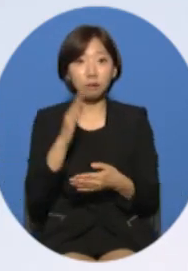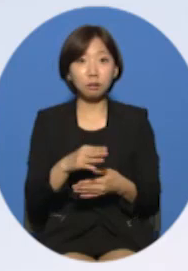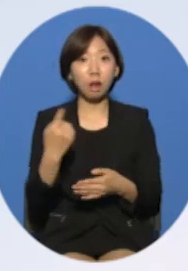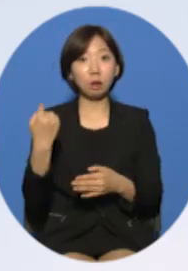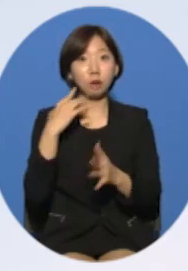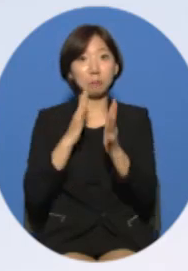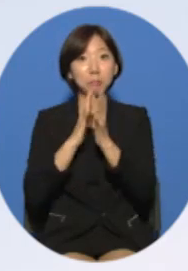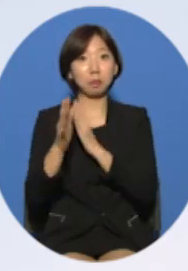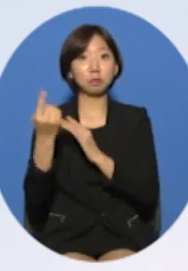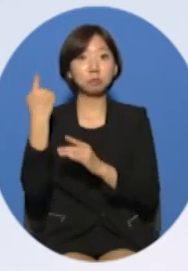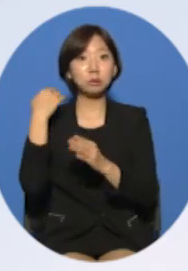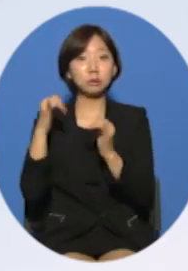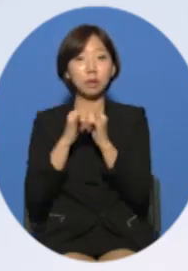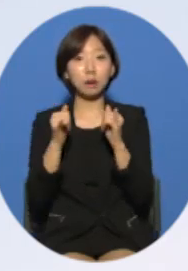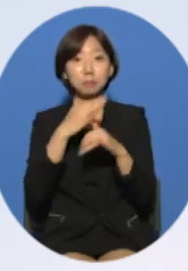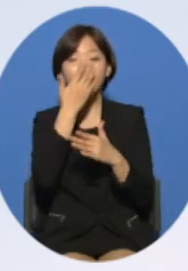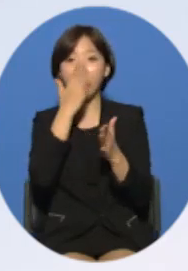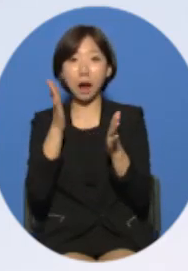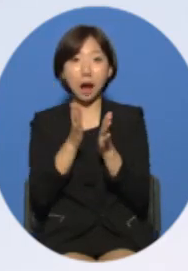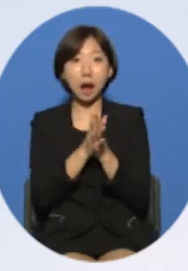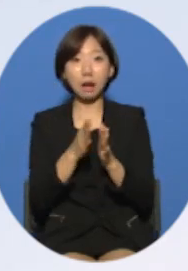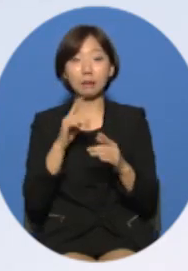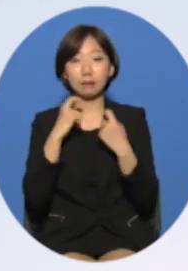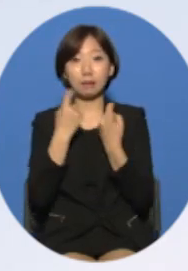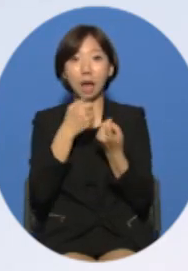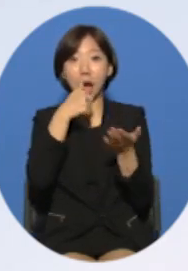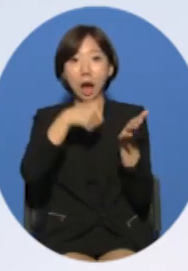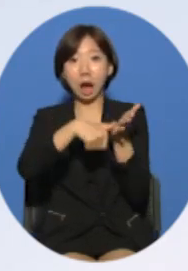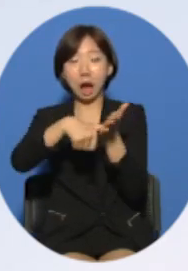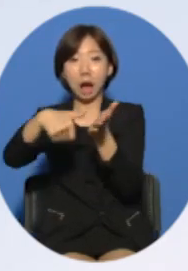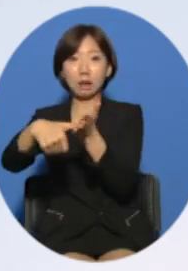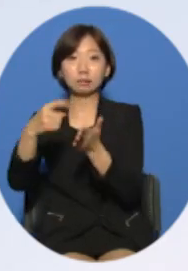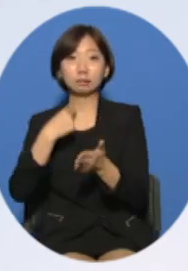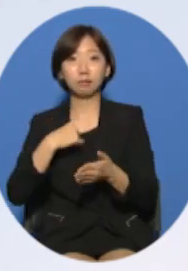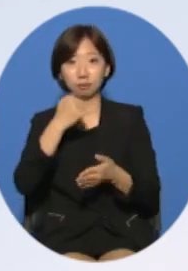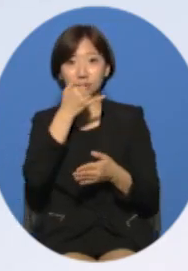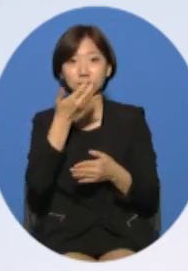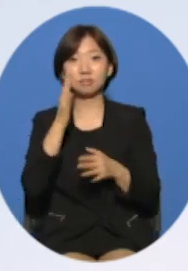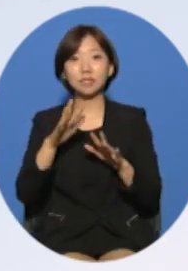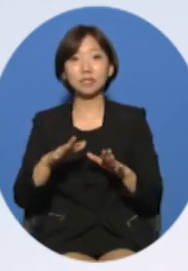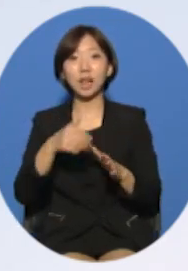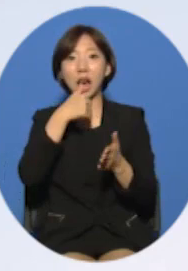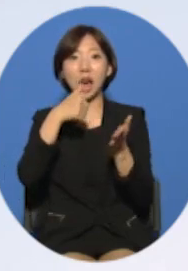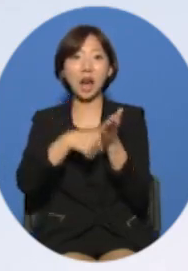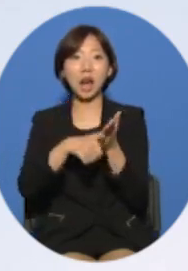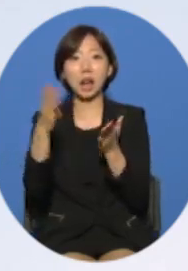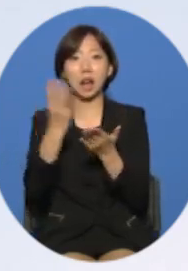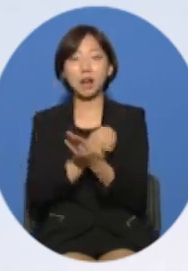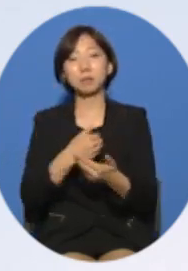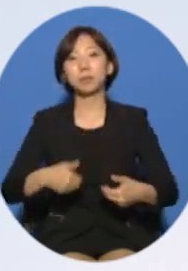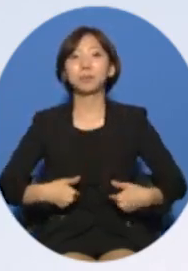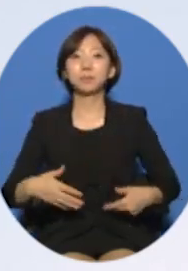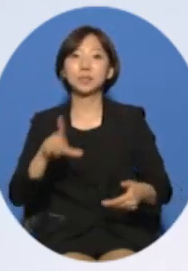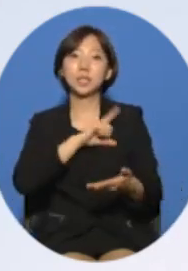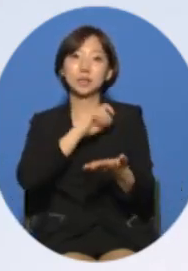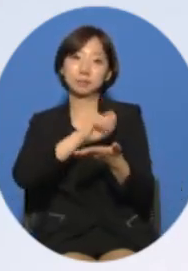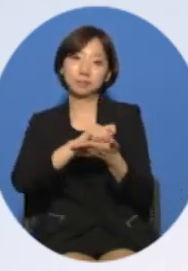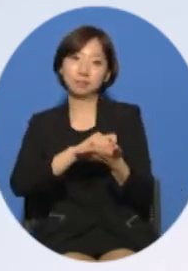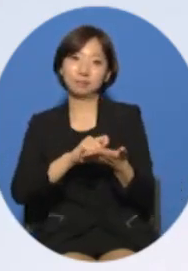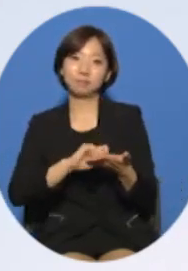그러면 그게 또 무효표가 돼 가지고. 네. 지금은 그 뭡니까 도장을 지참 안 해도 됩니다. 이렇게 예. 서명만 하면 되니까 예.